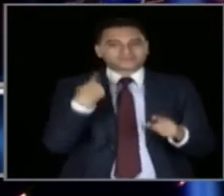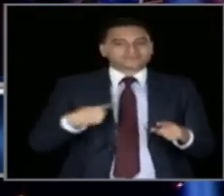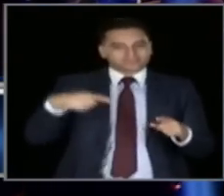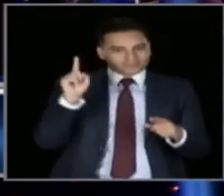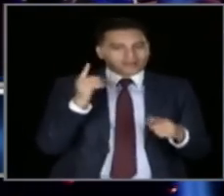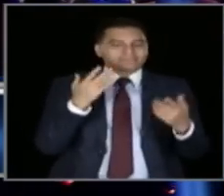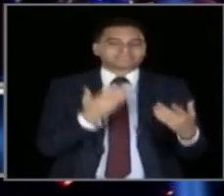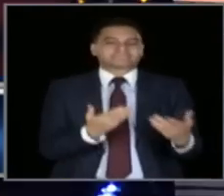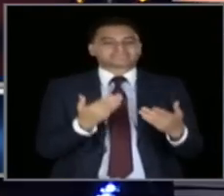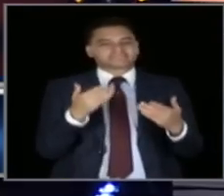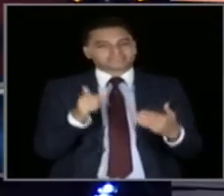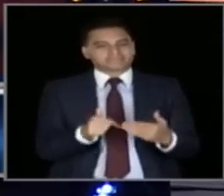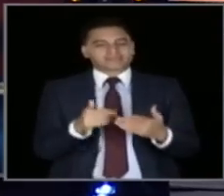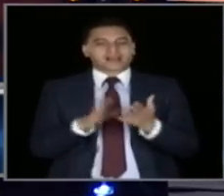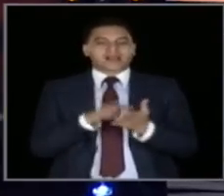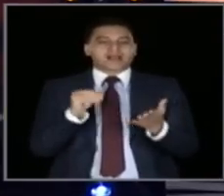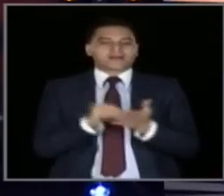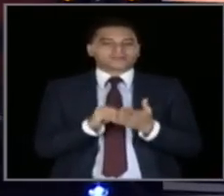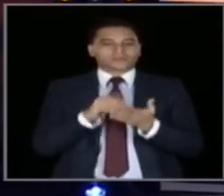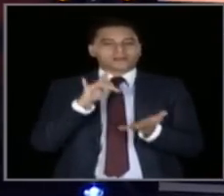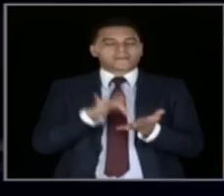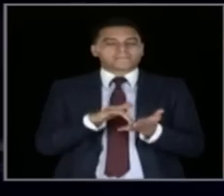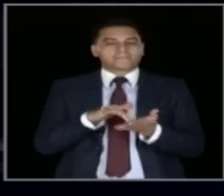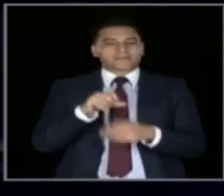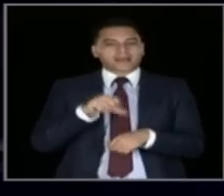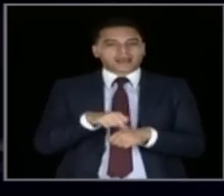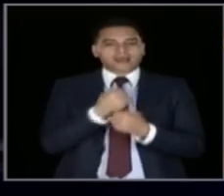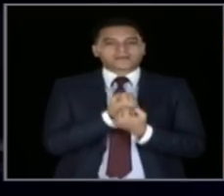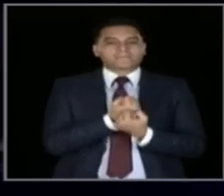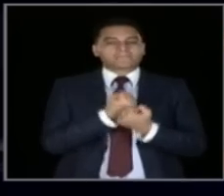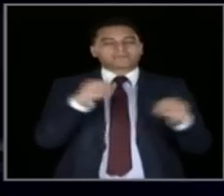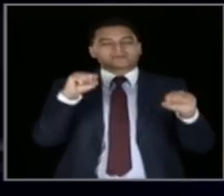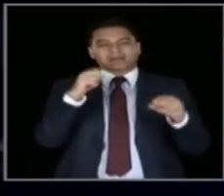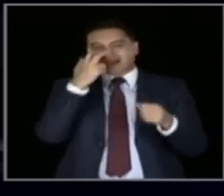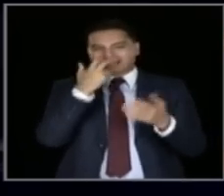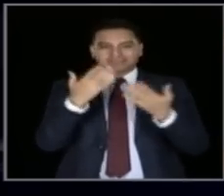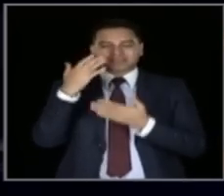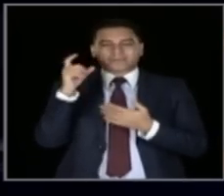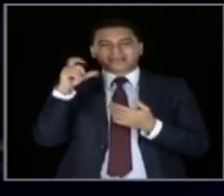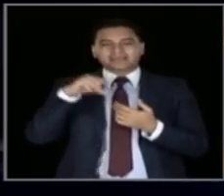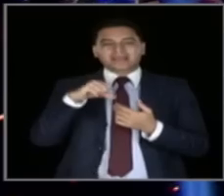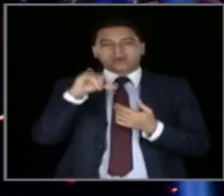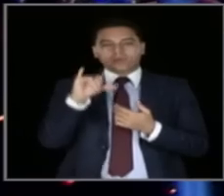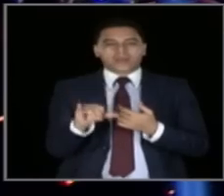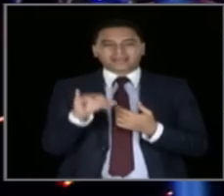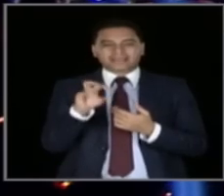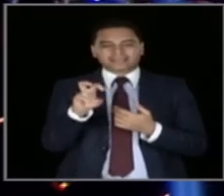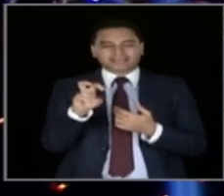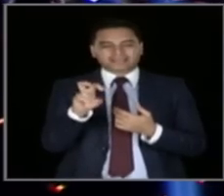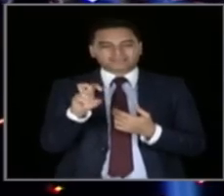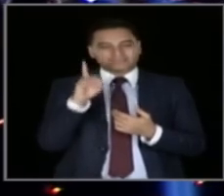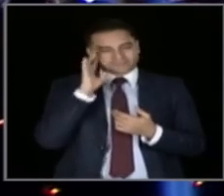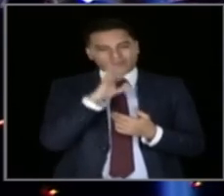اليابان أول مدينة في العالم يترمي عليها قنبلة ذرية في